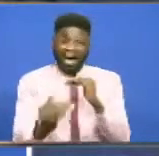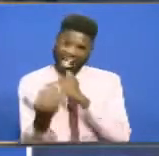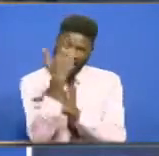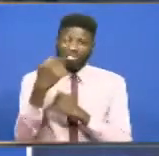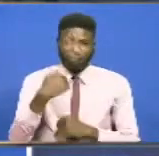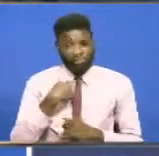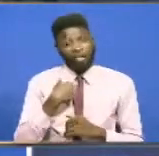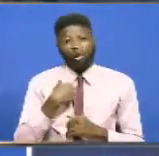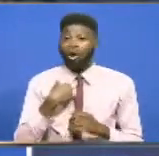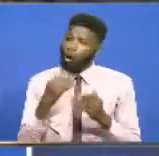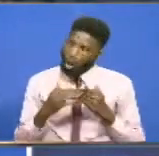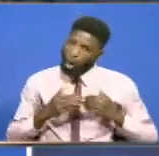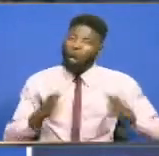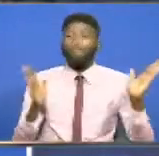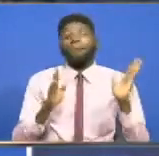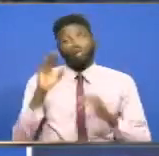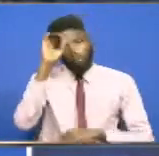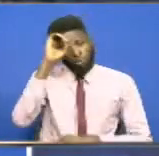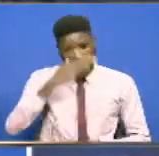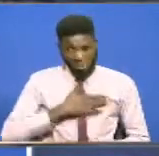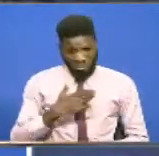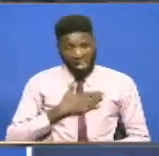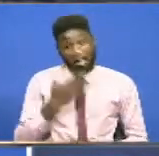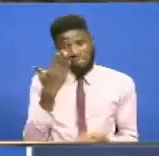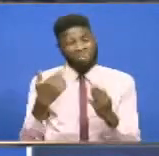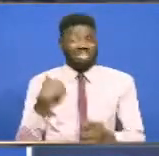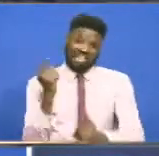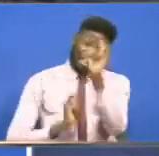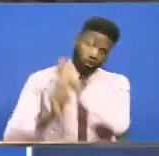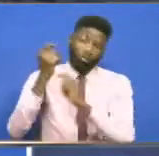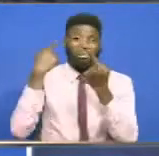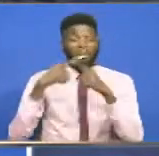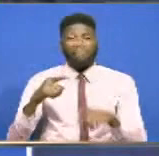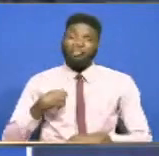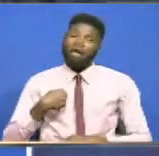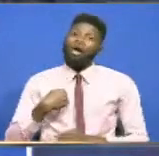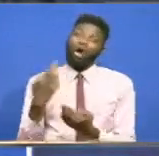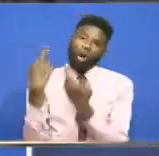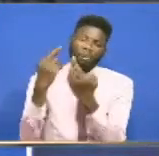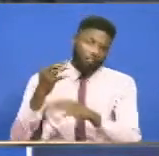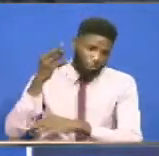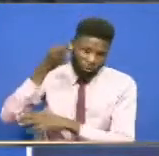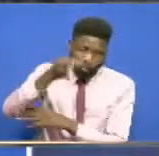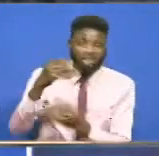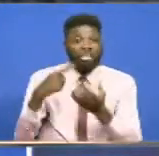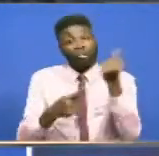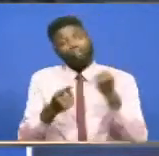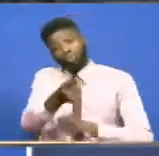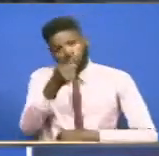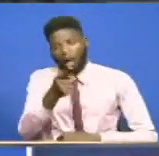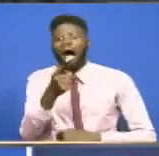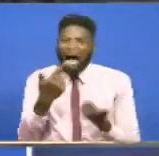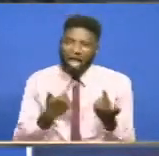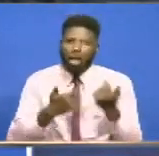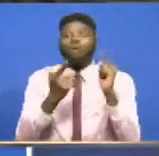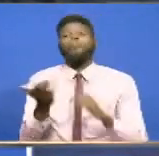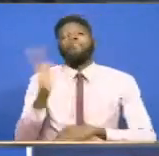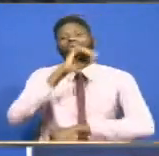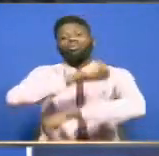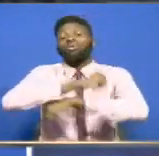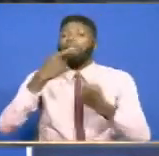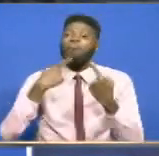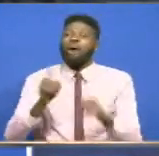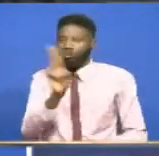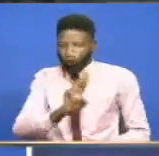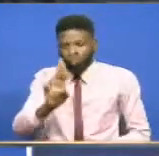future capital punishment will be reintroduced back in schools. As long as it is properly used for the